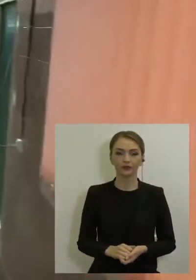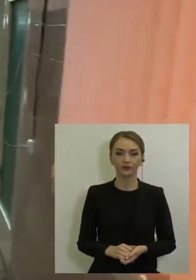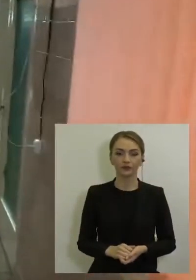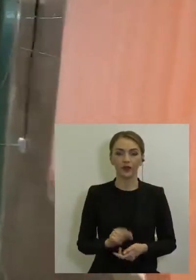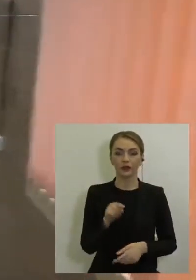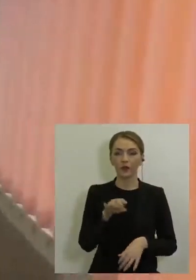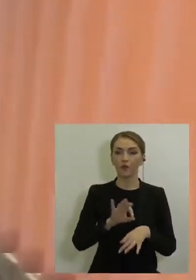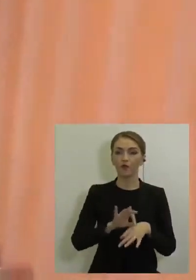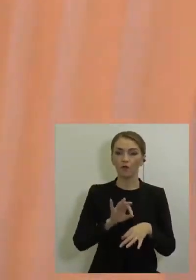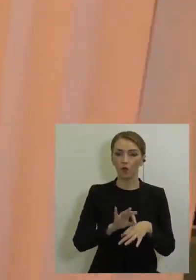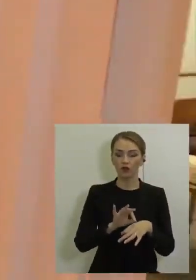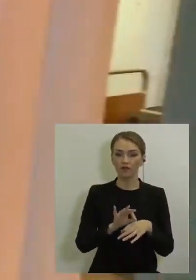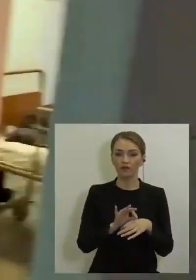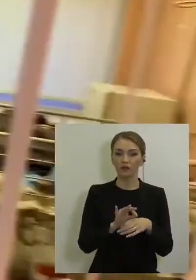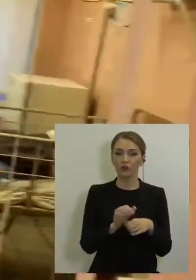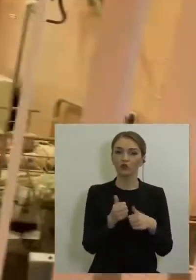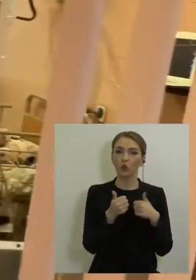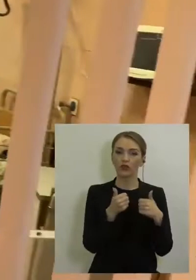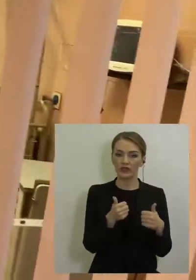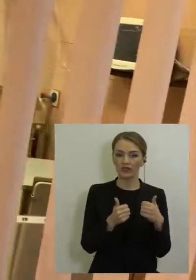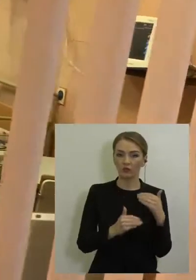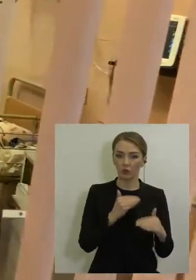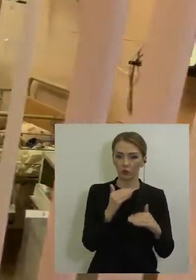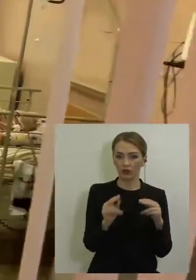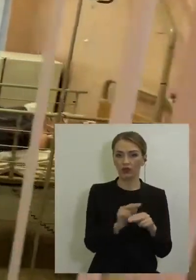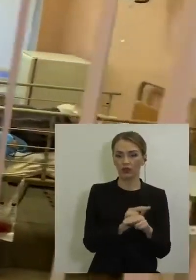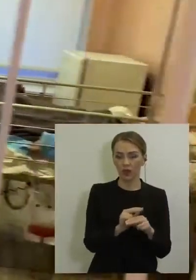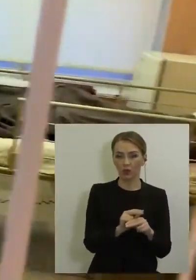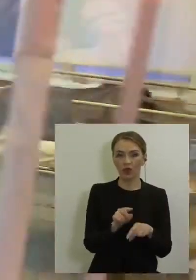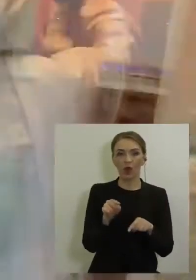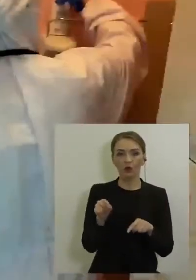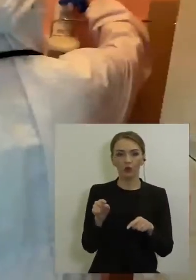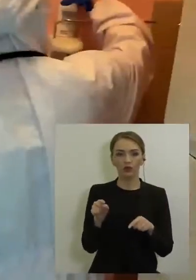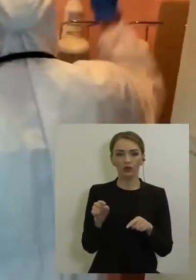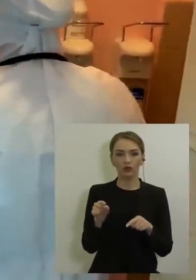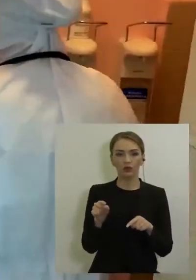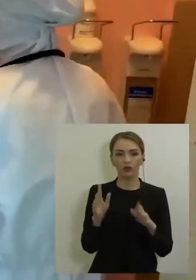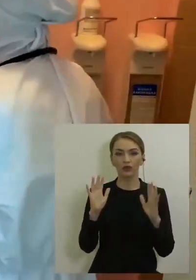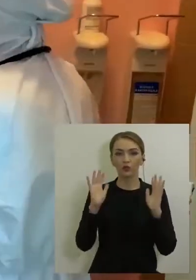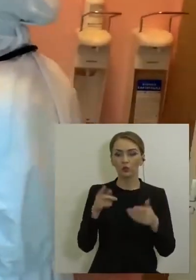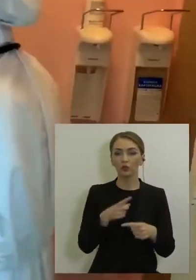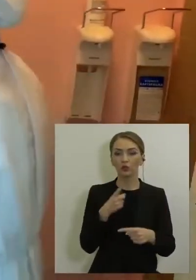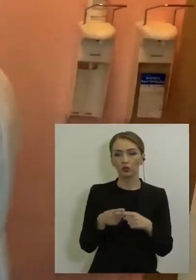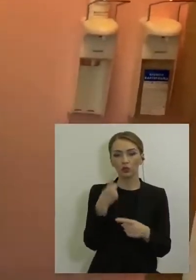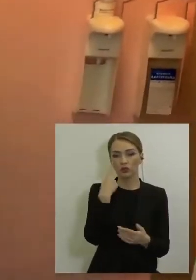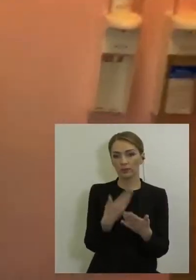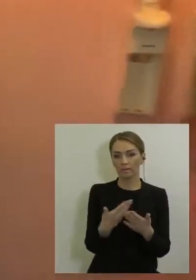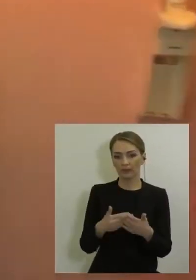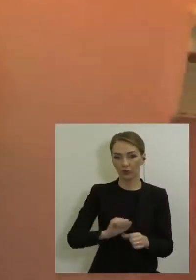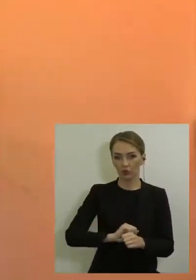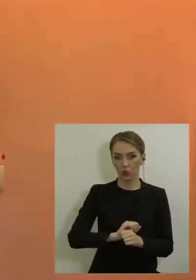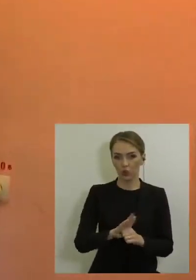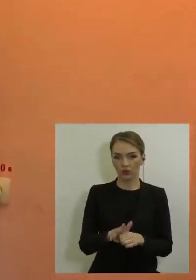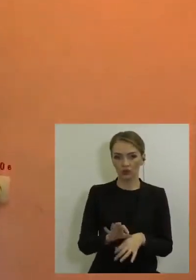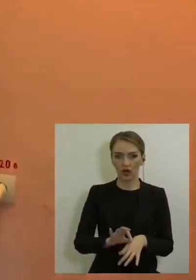Так. Значить, там хворі з позитивною динамікою, тут інсульт плюс підозра.